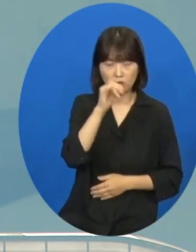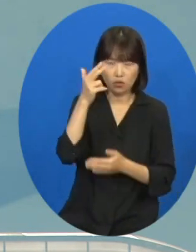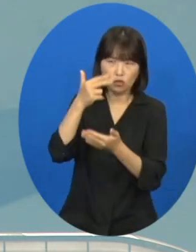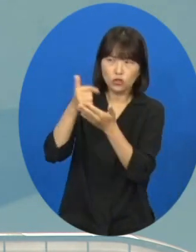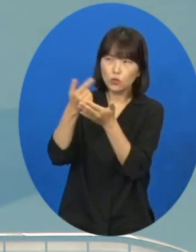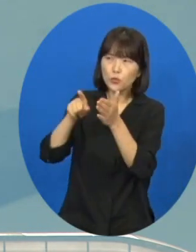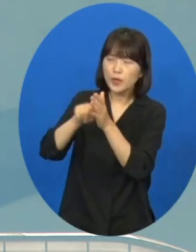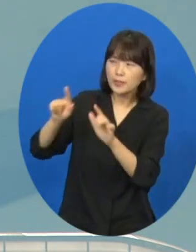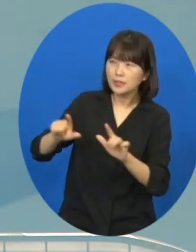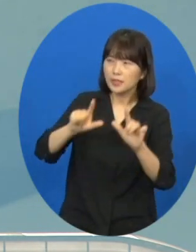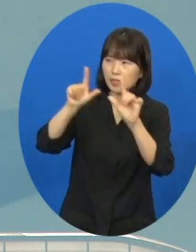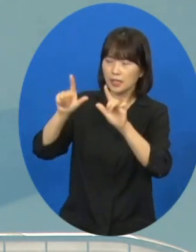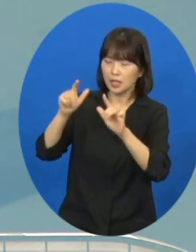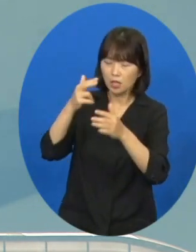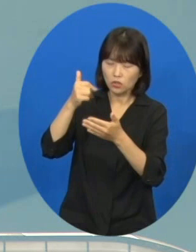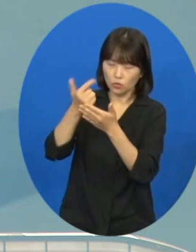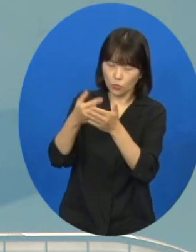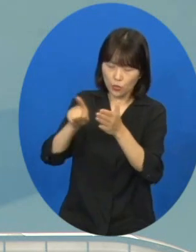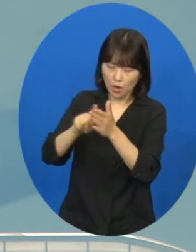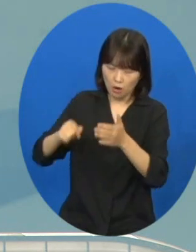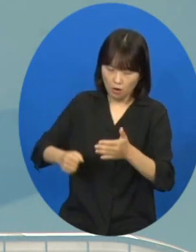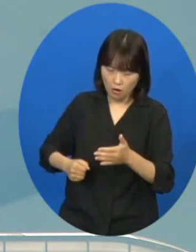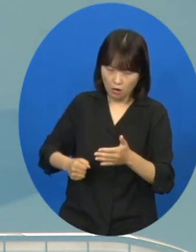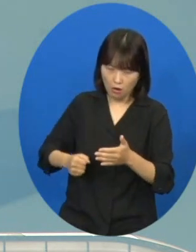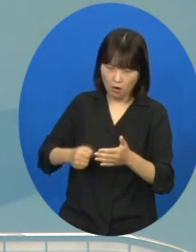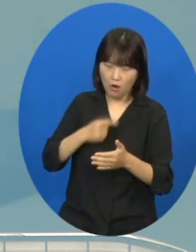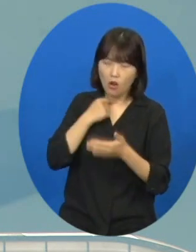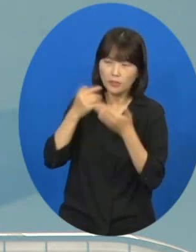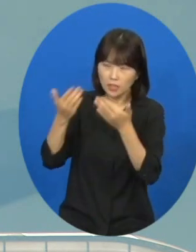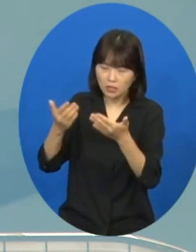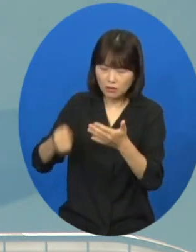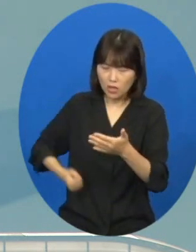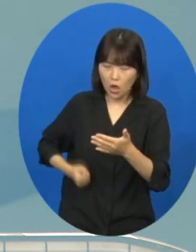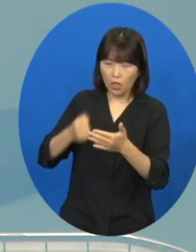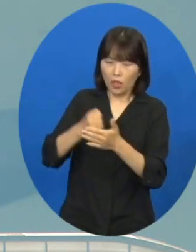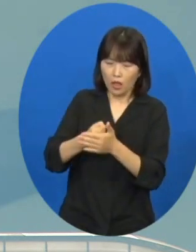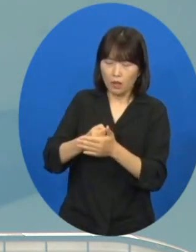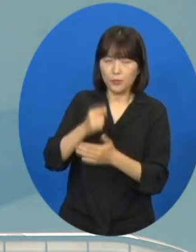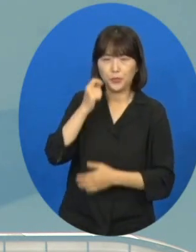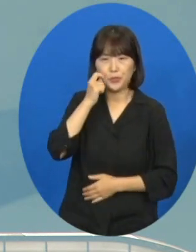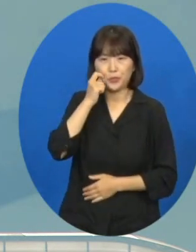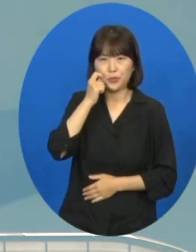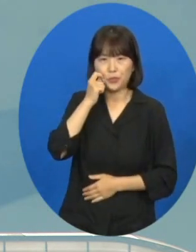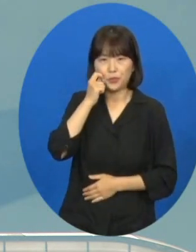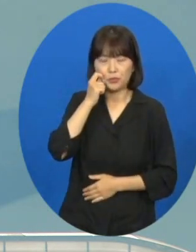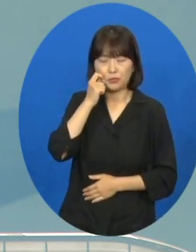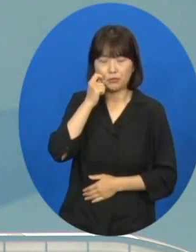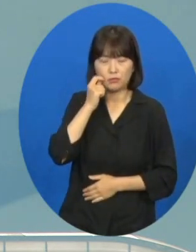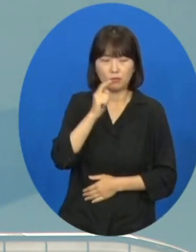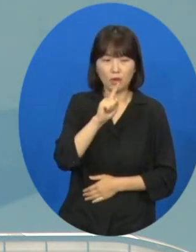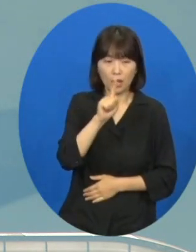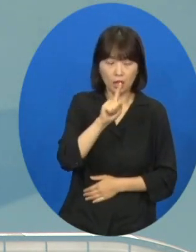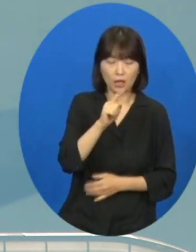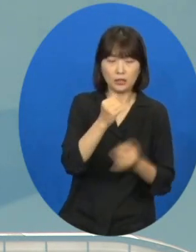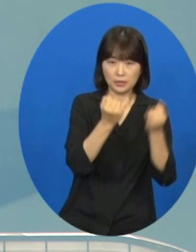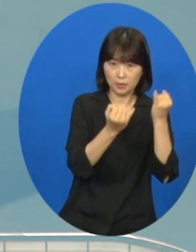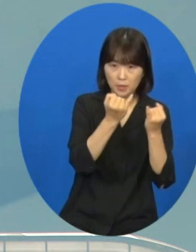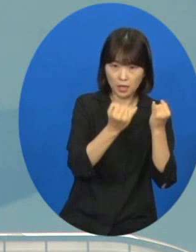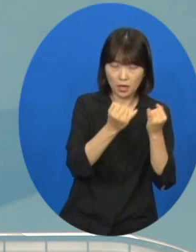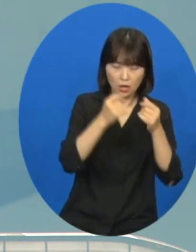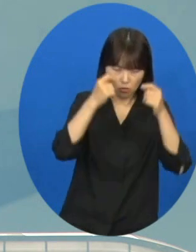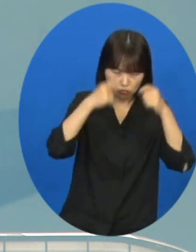살겠다, 주님을 위해서 헌신하겠다, 이 결단을 못하는 거예요. 어느 한 자매가 울면서